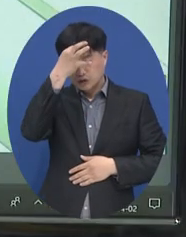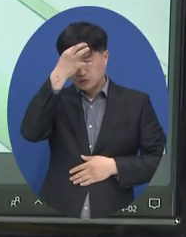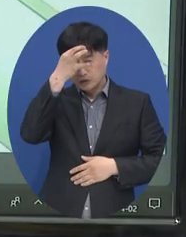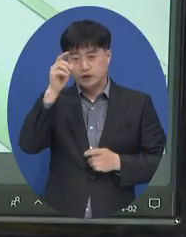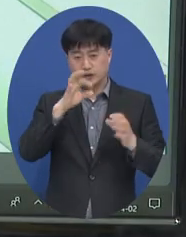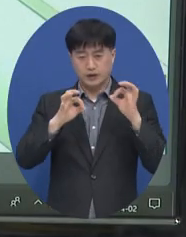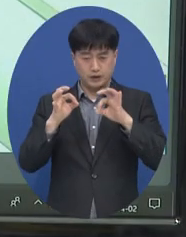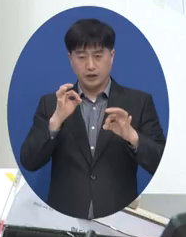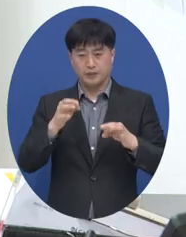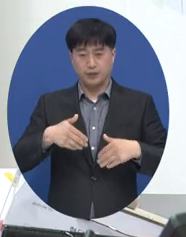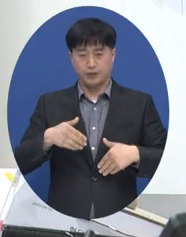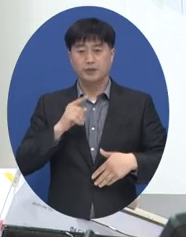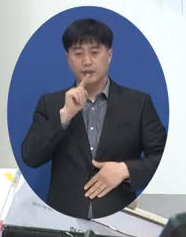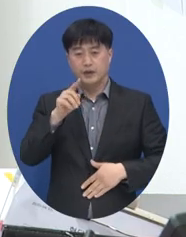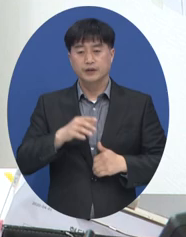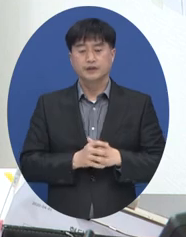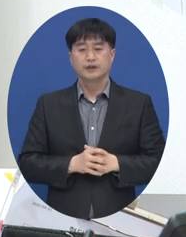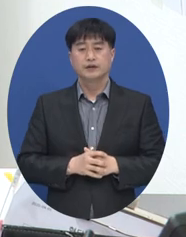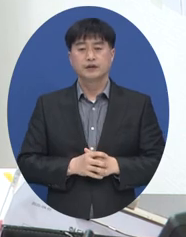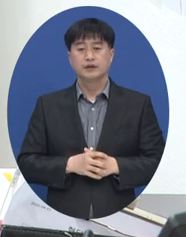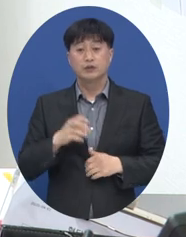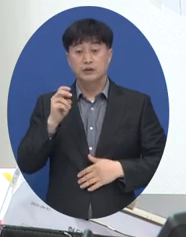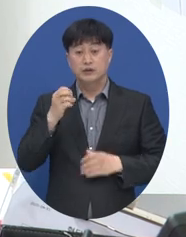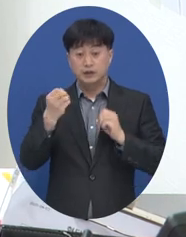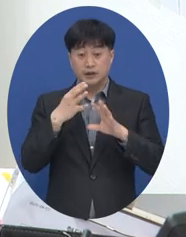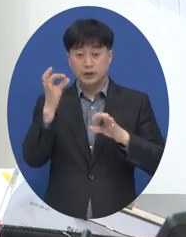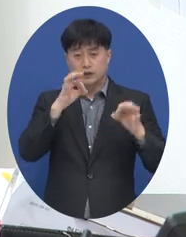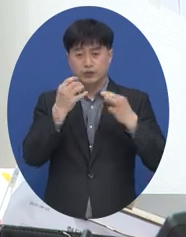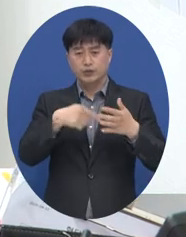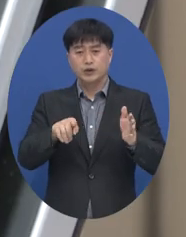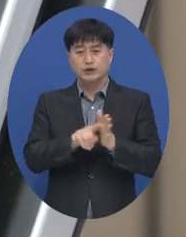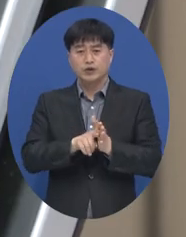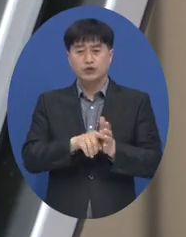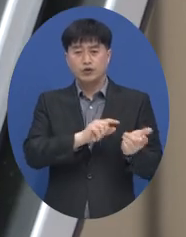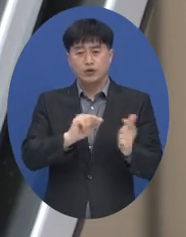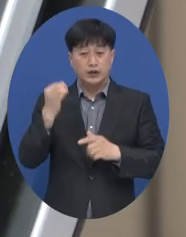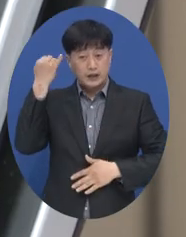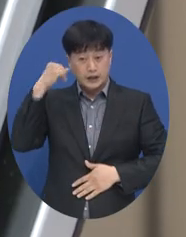구해야 한다는 얘기가 나옵니다. 그리고 그 답을 찾기 위해